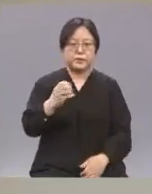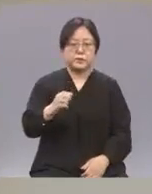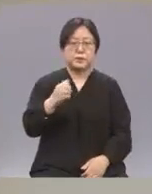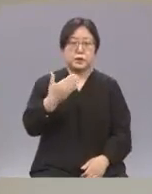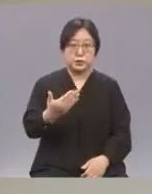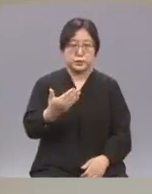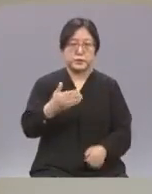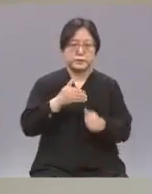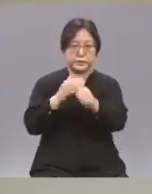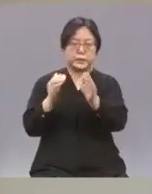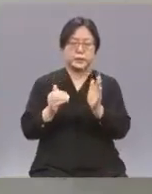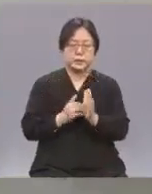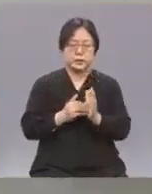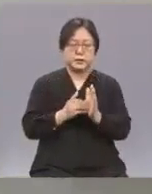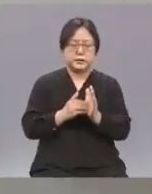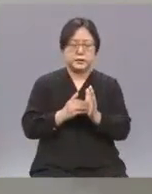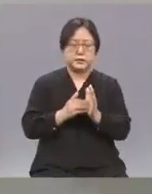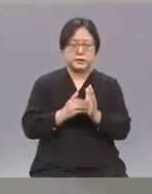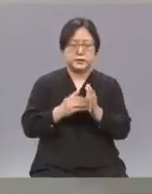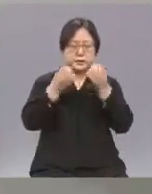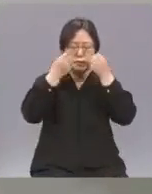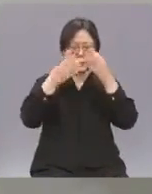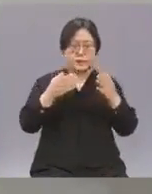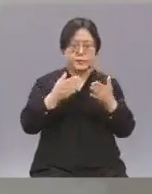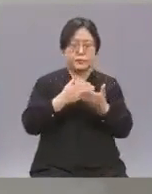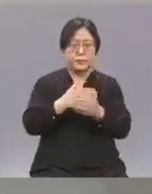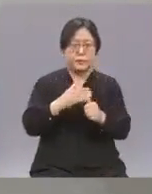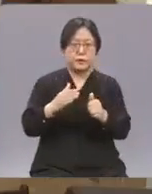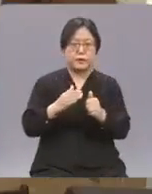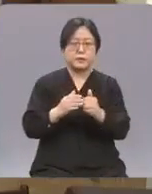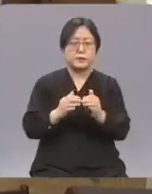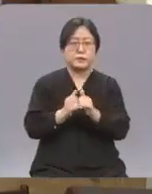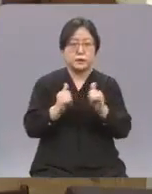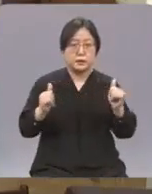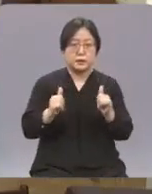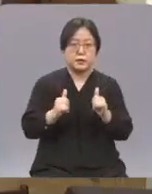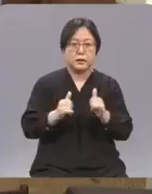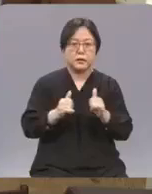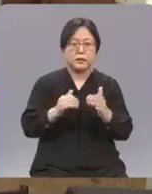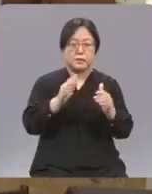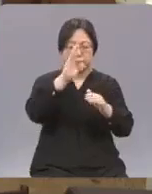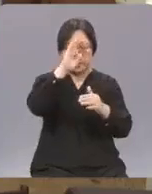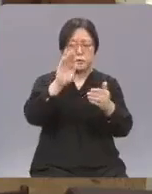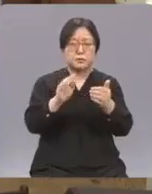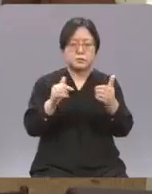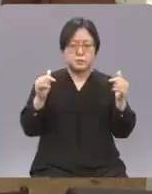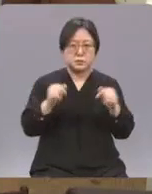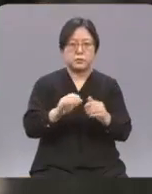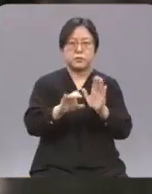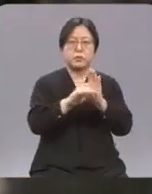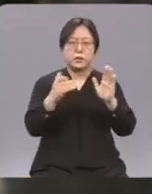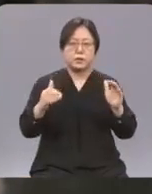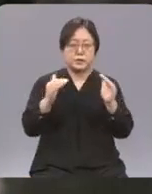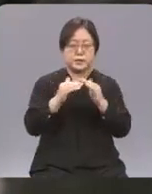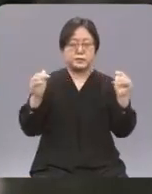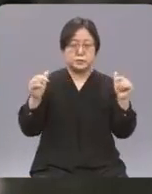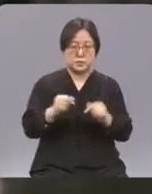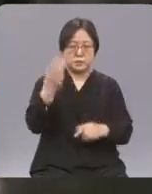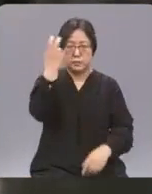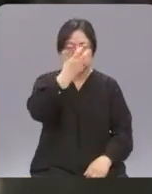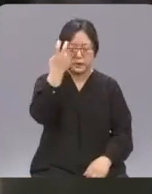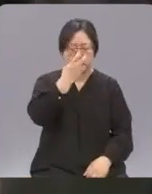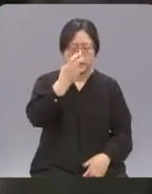259명을 배치했습니다. 신규 배치된 공중보건의사는 환자 치료와 코로나 재택치료 관리